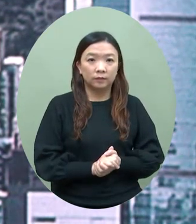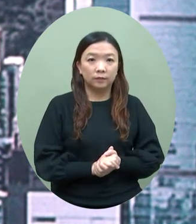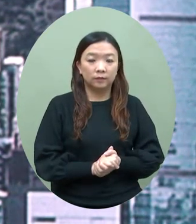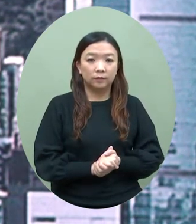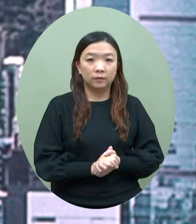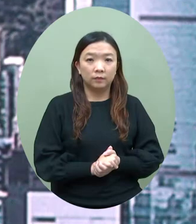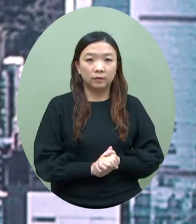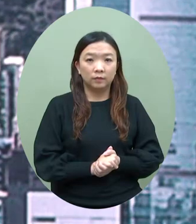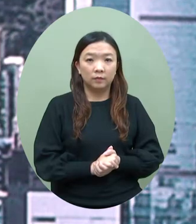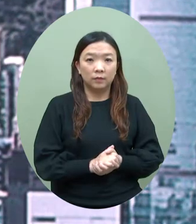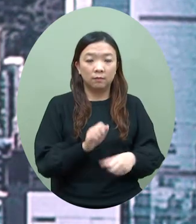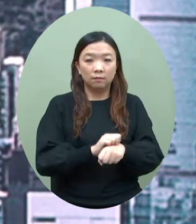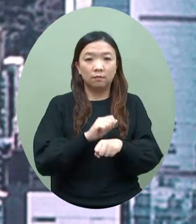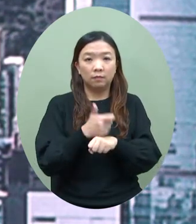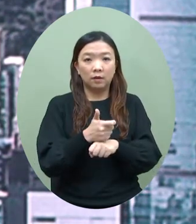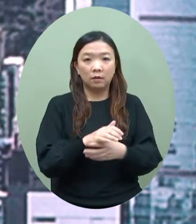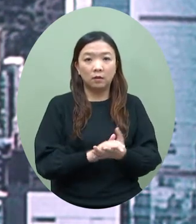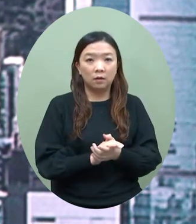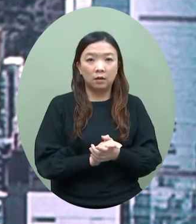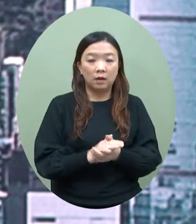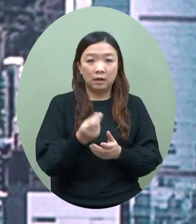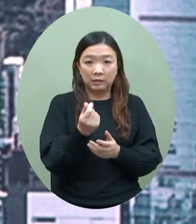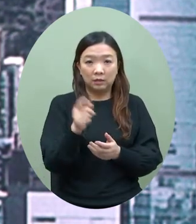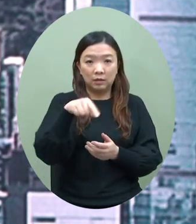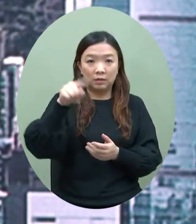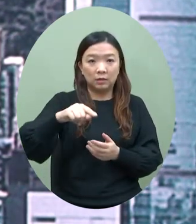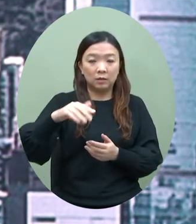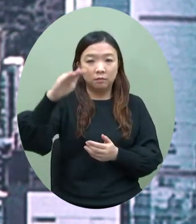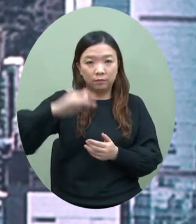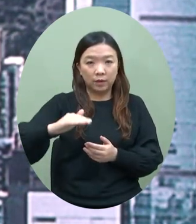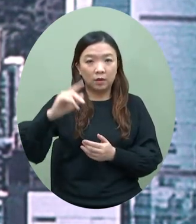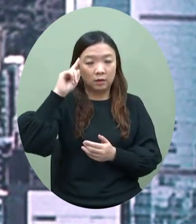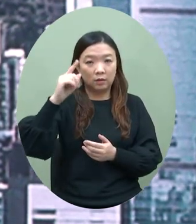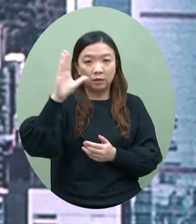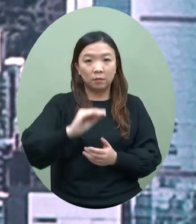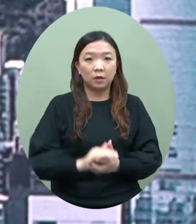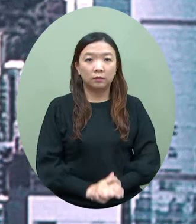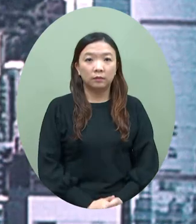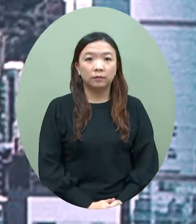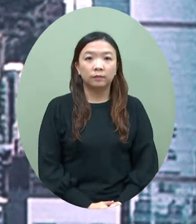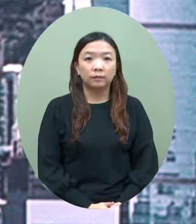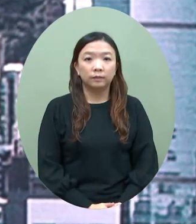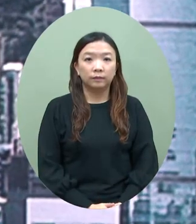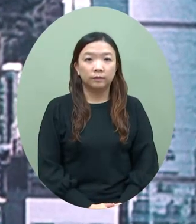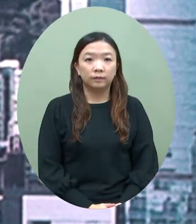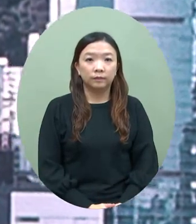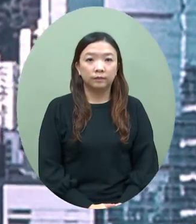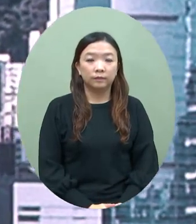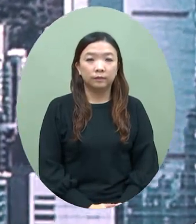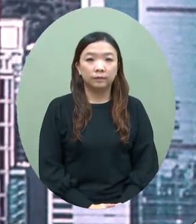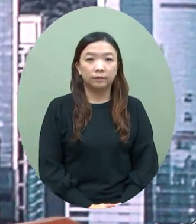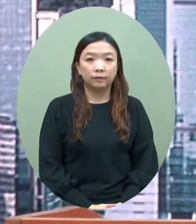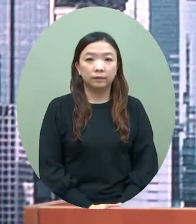$1,000 a night. Thank you. 好，下一個提問。好，呢位記者。